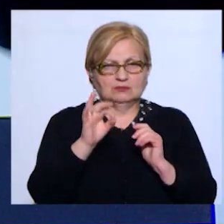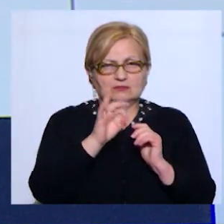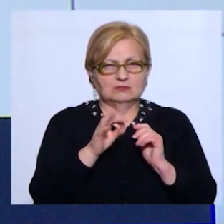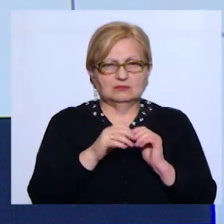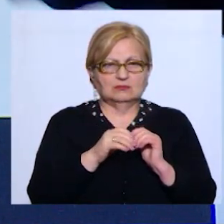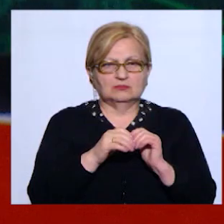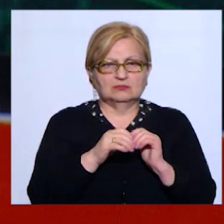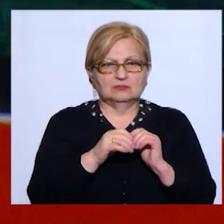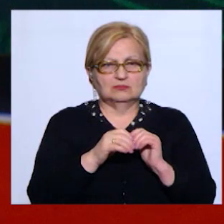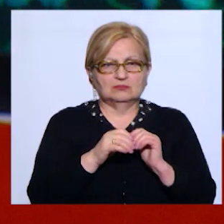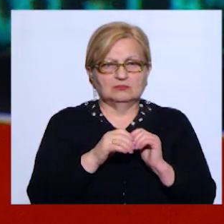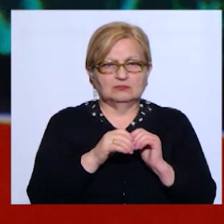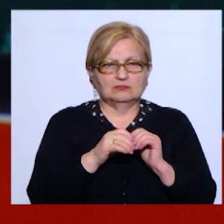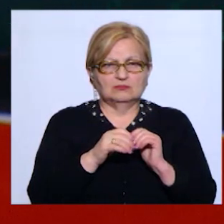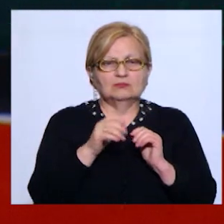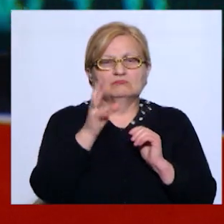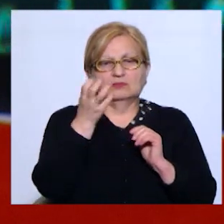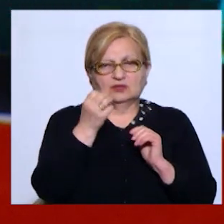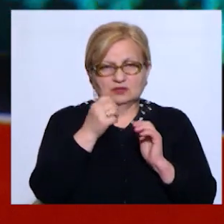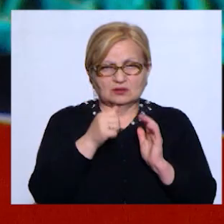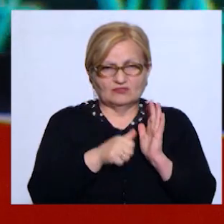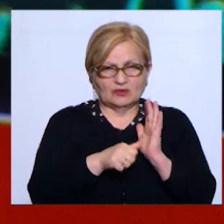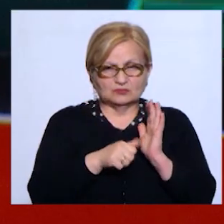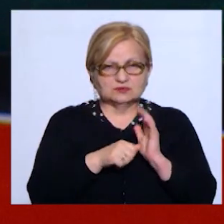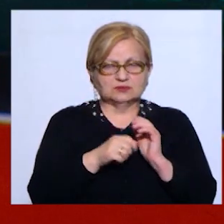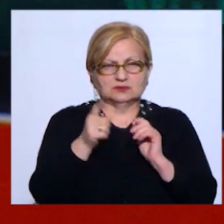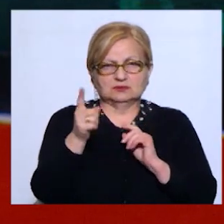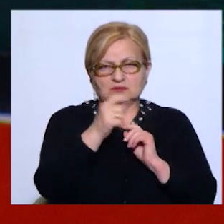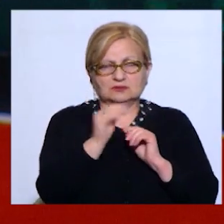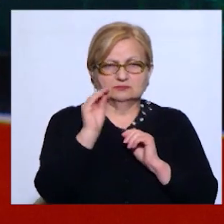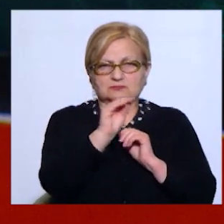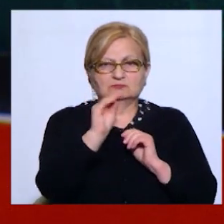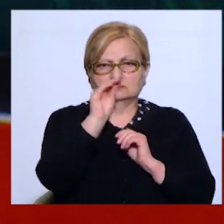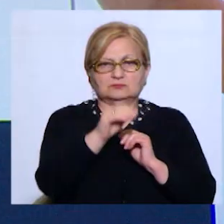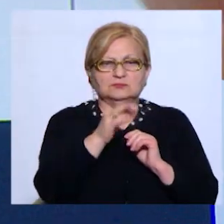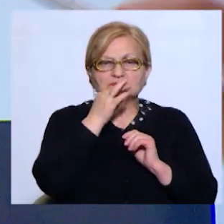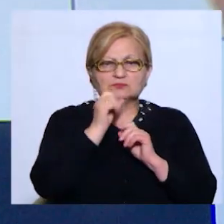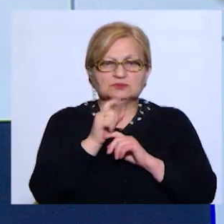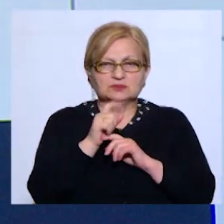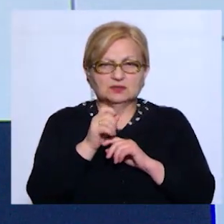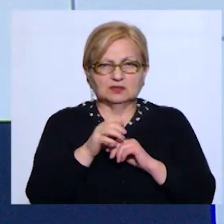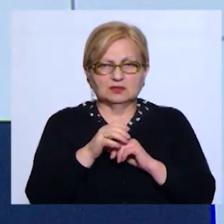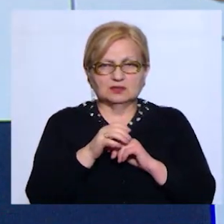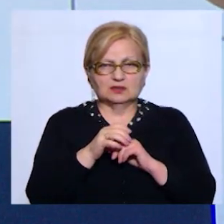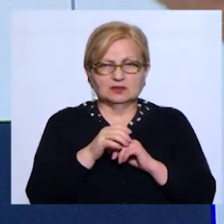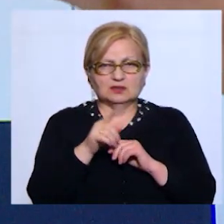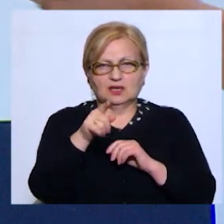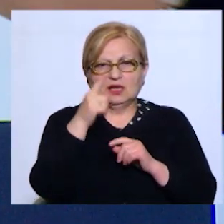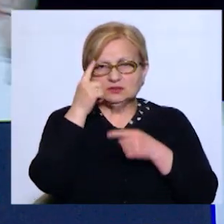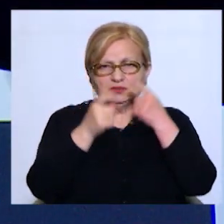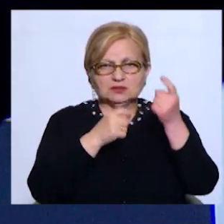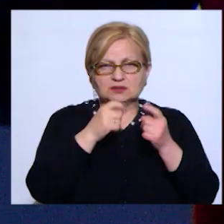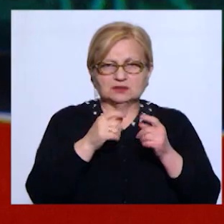თქვენზეა. 2017-ზე კიდე 6 გოლი გაიტანა. ესე გადამაქეს ინფორმაცია. შემდეგ 11, ხომ? ანუ აი ეს